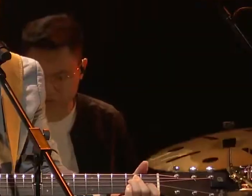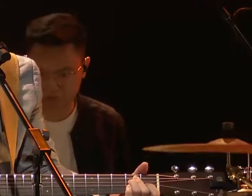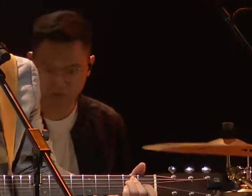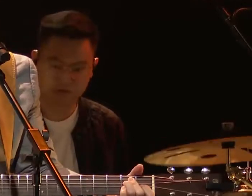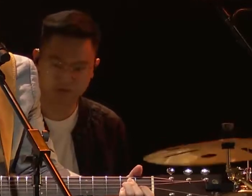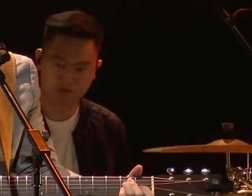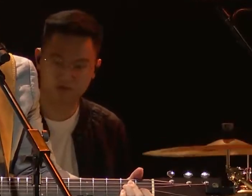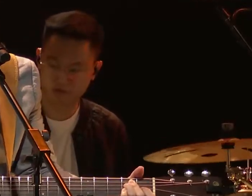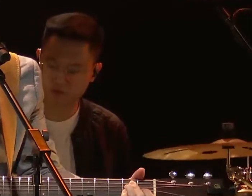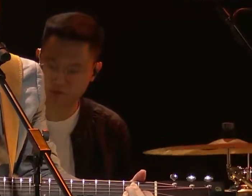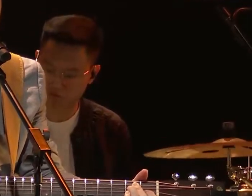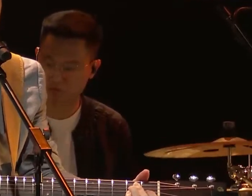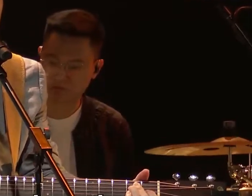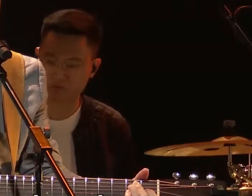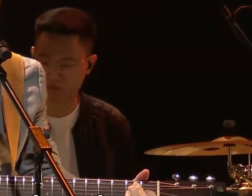Masyhur segala